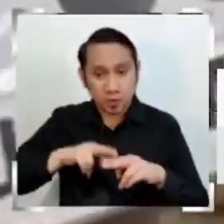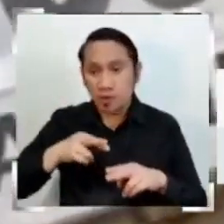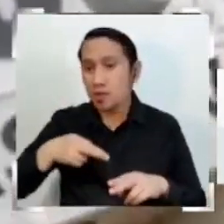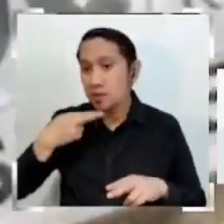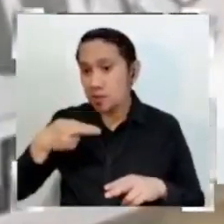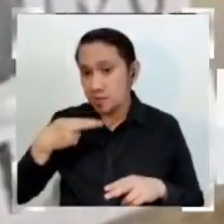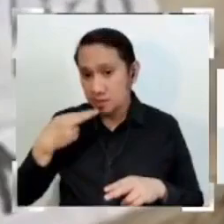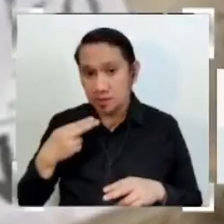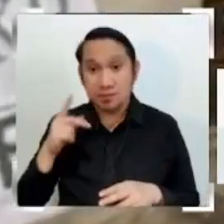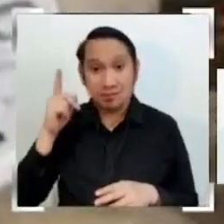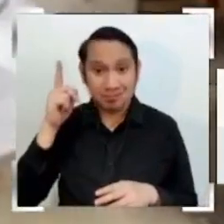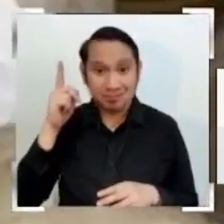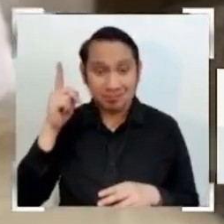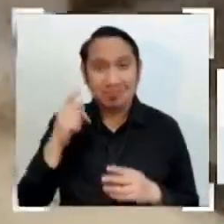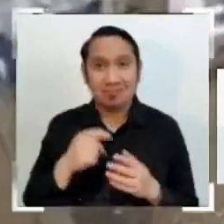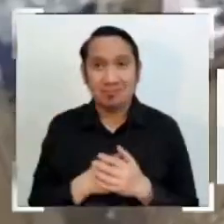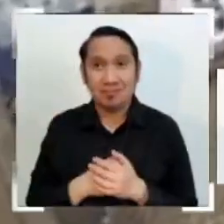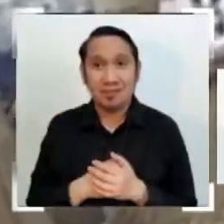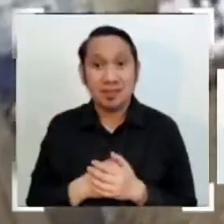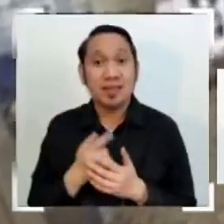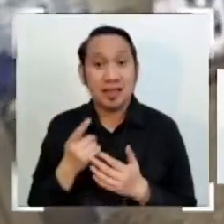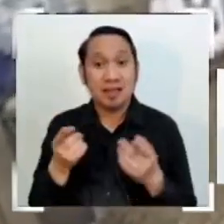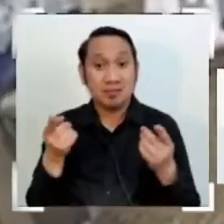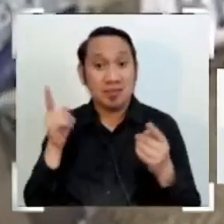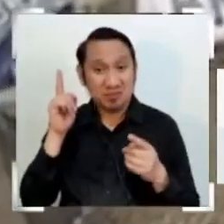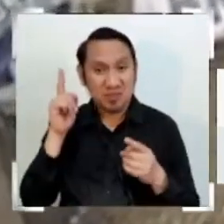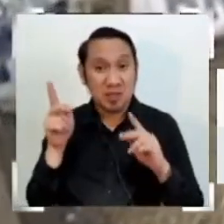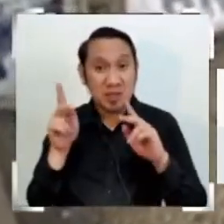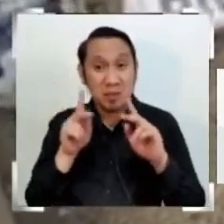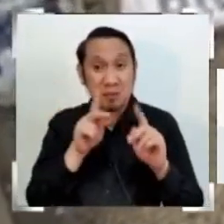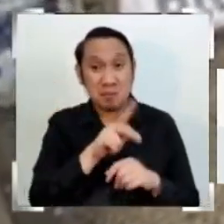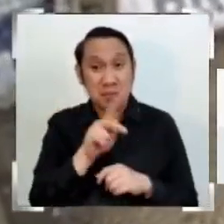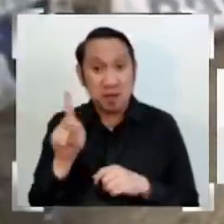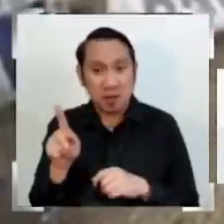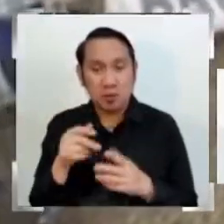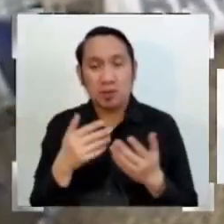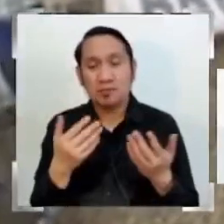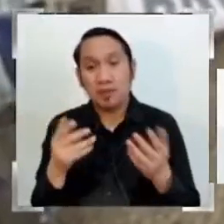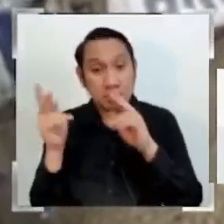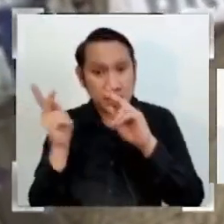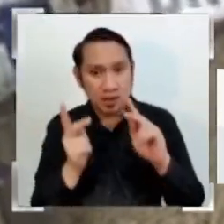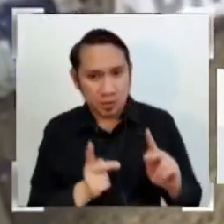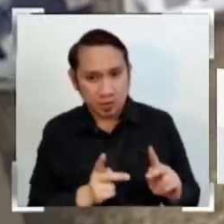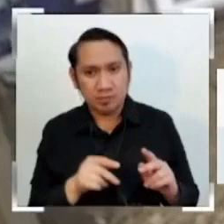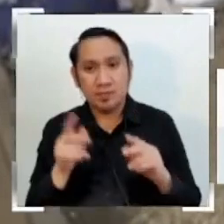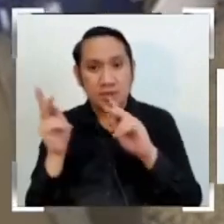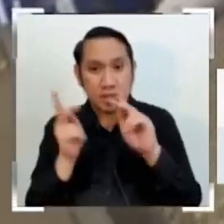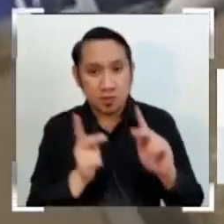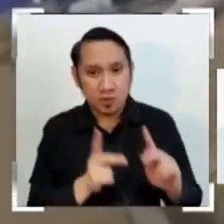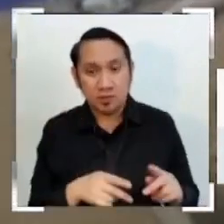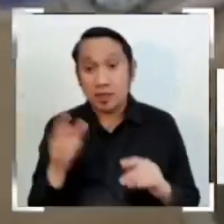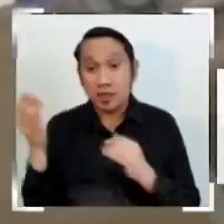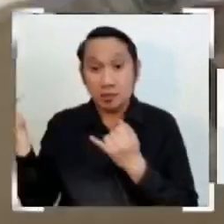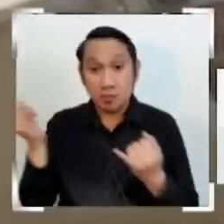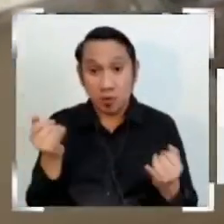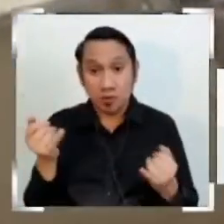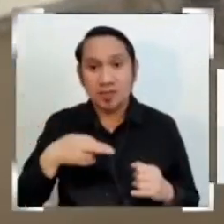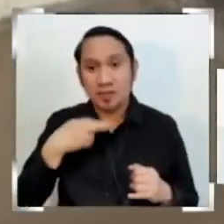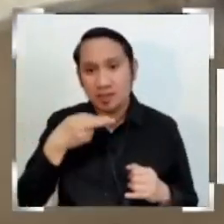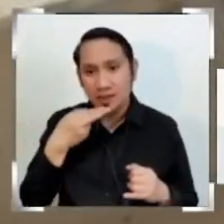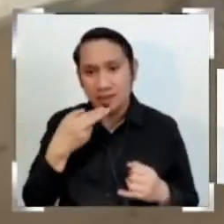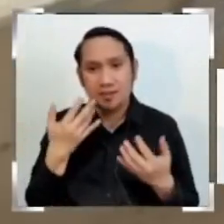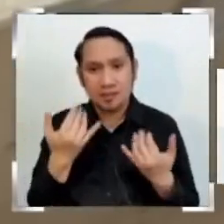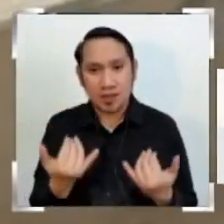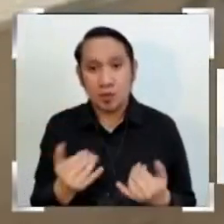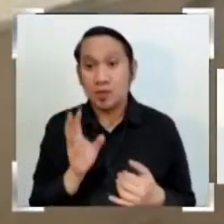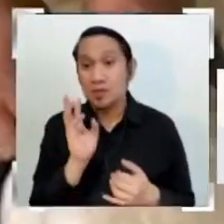Market sa Puerto Princesa sa Palawan. Ang imported rice naman mula sa dating presyo na 50 pesos, pumalo na sa 60